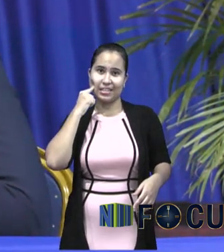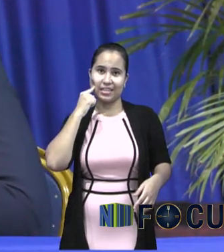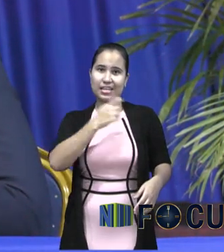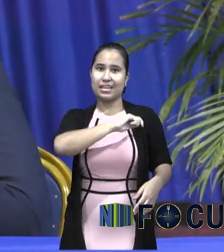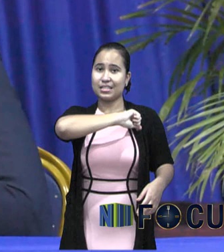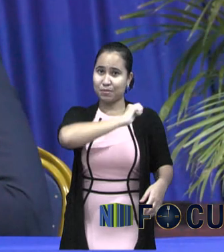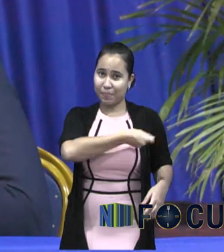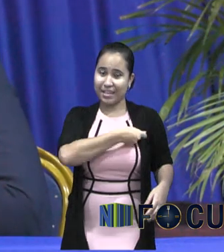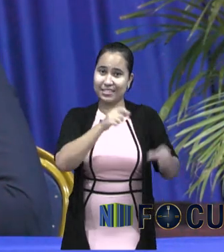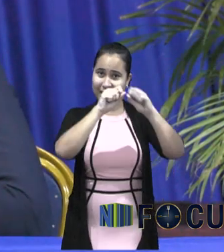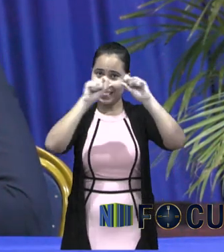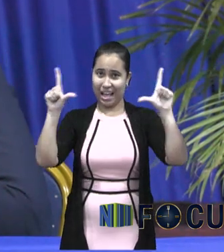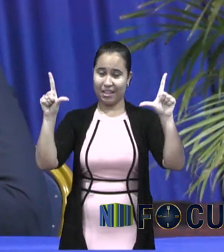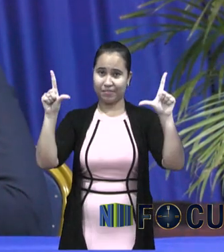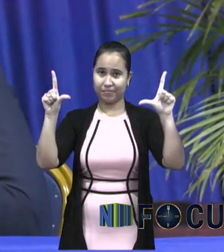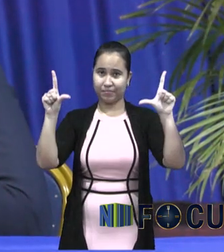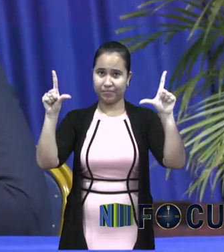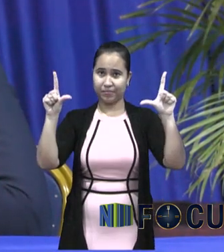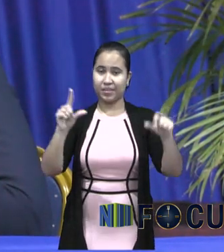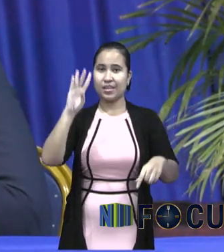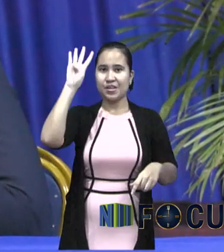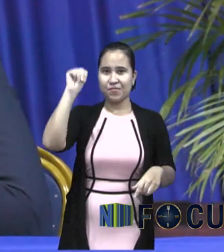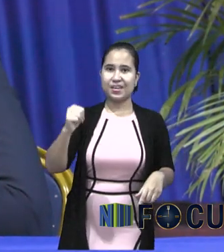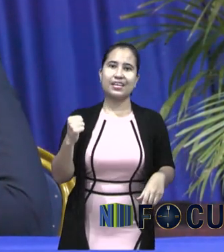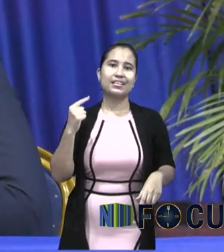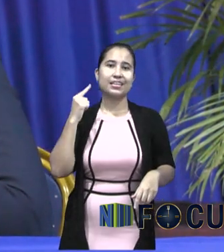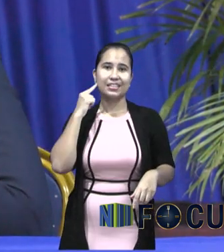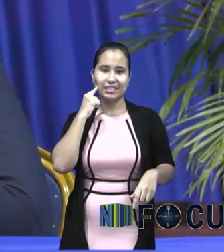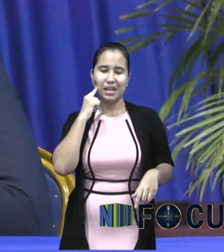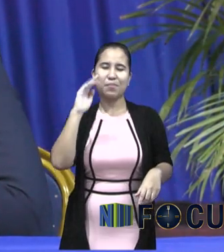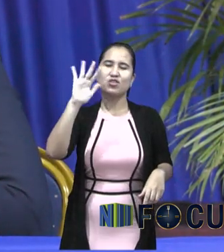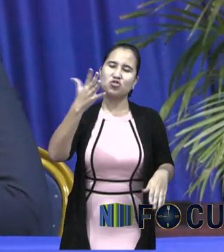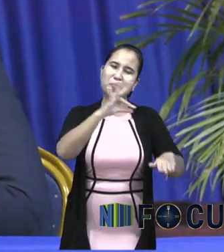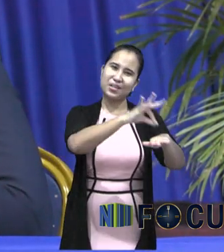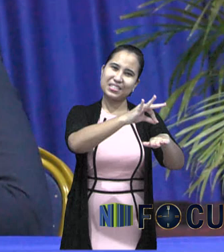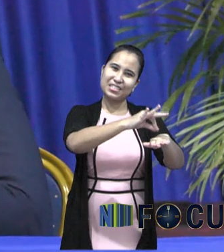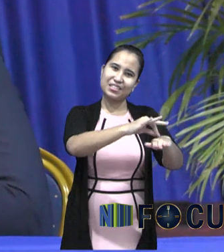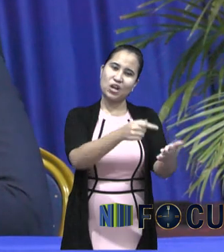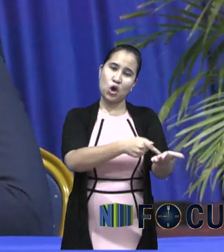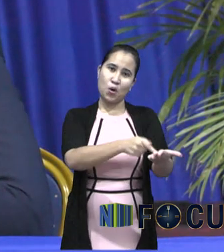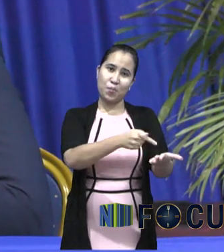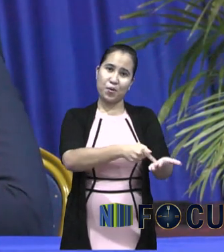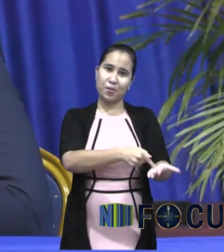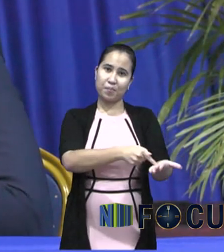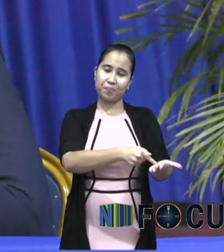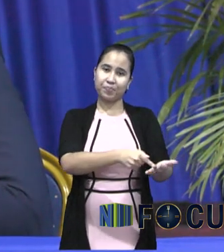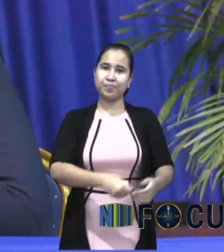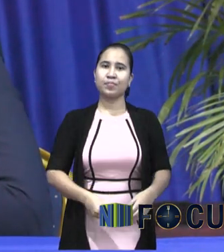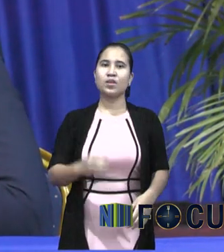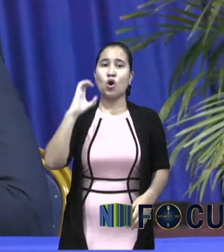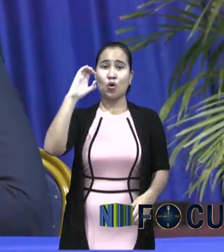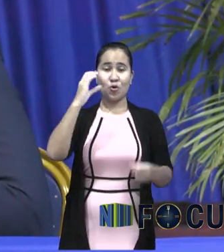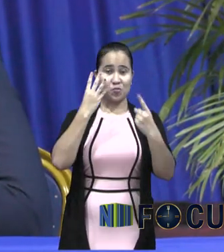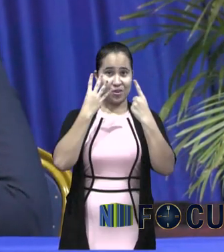Latijns. Die 40 dagen werden bij sommige ziekten gehanteerd. Bij COVID worden